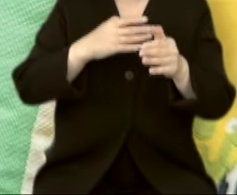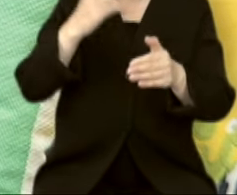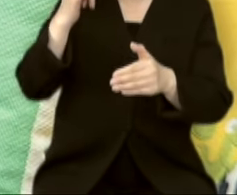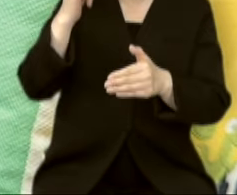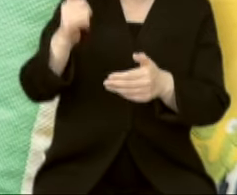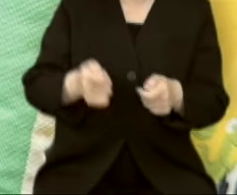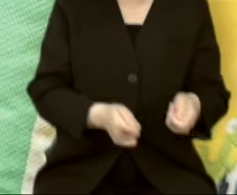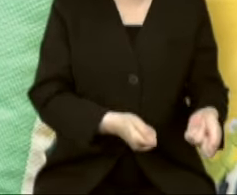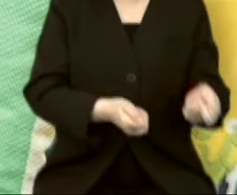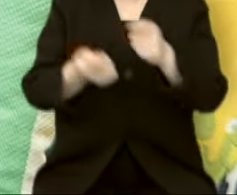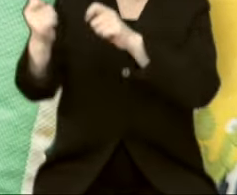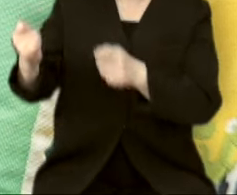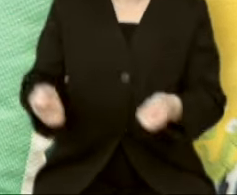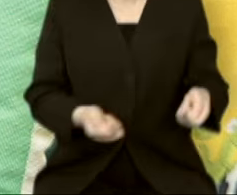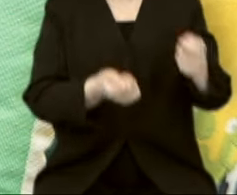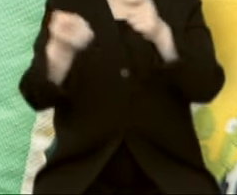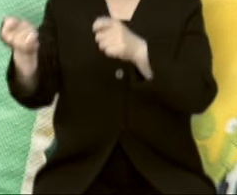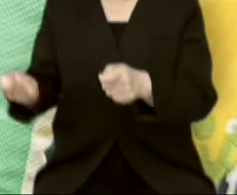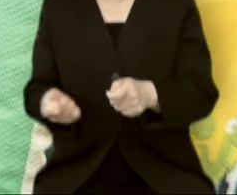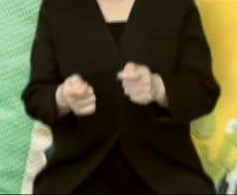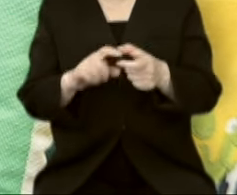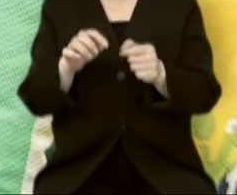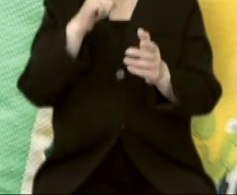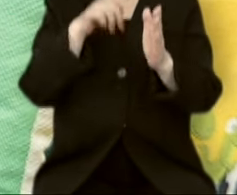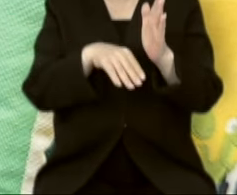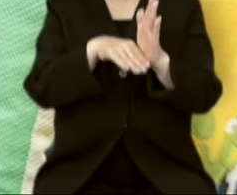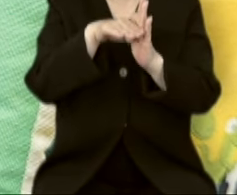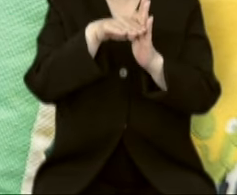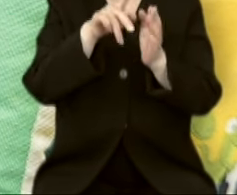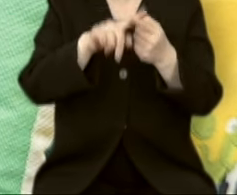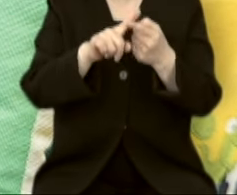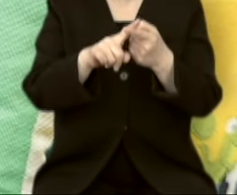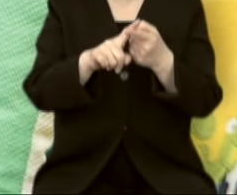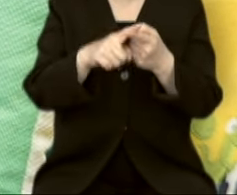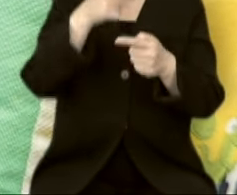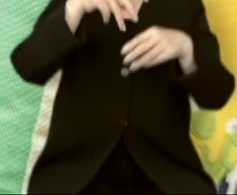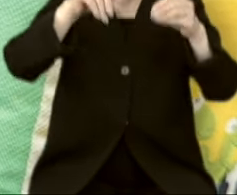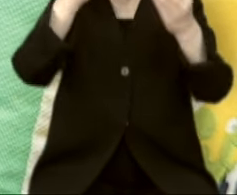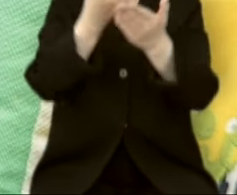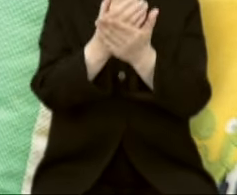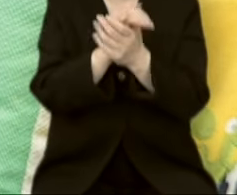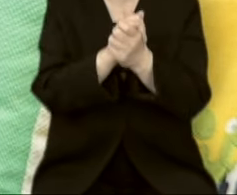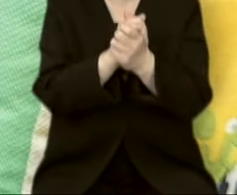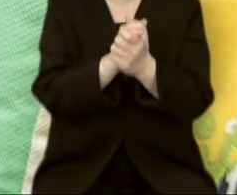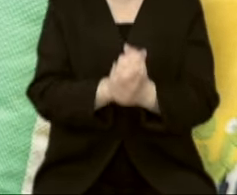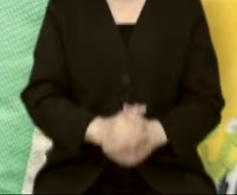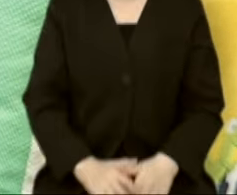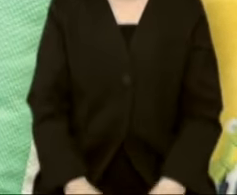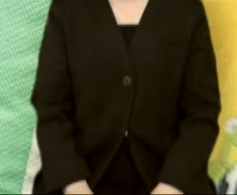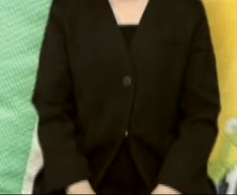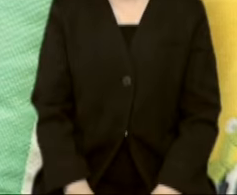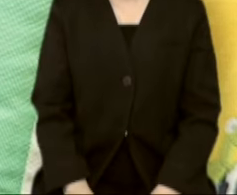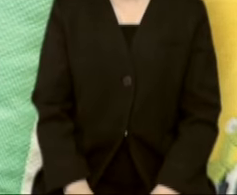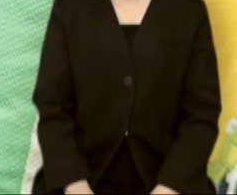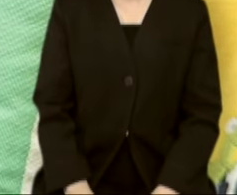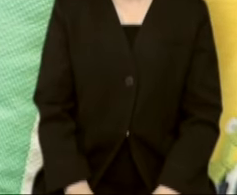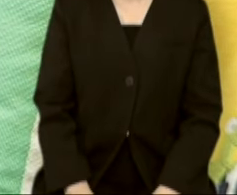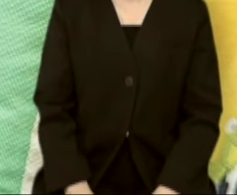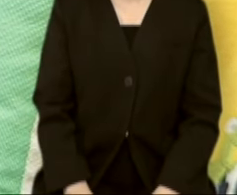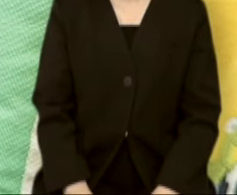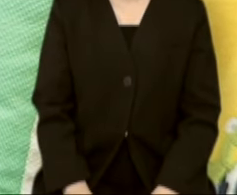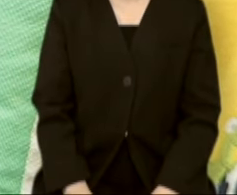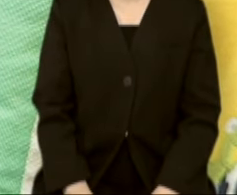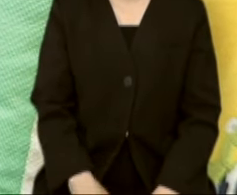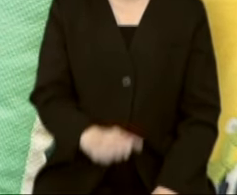엄마 아빠가 저렇게 아무리 해도 물을 다 퍼낼 수 없으니까 비가 안 오게 해주세요 하고 기도를 했어요. 네. 그랬는데 정말